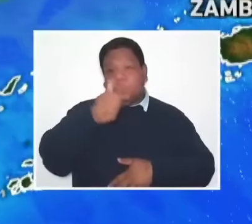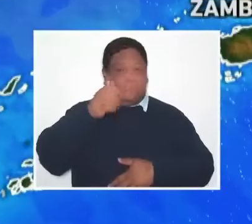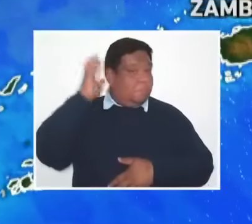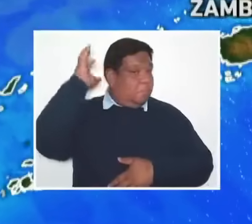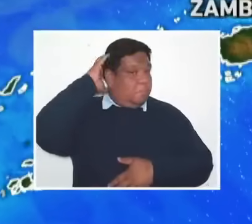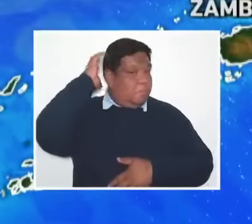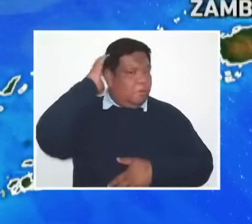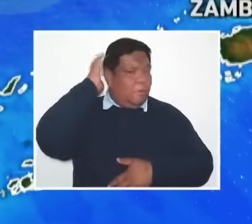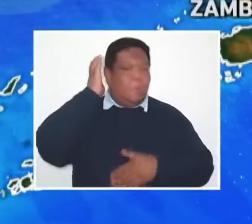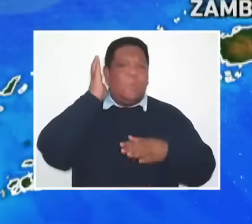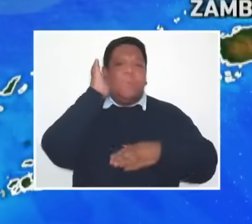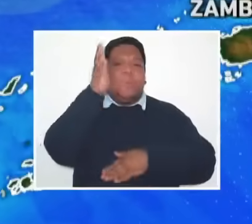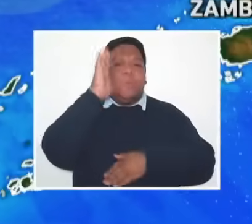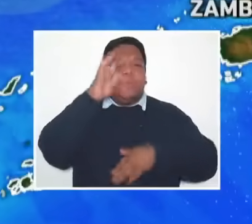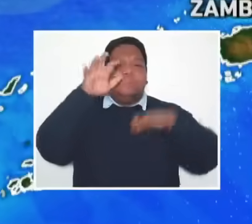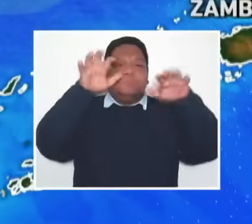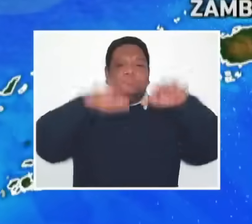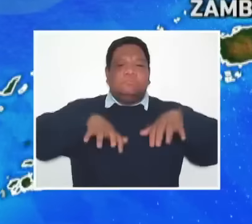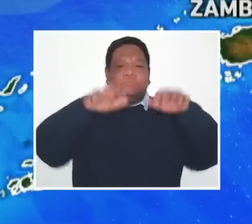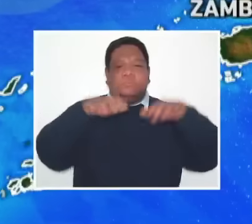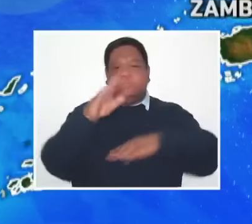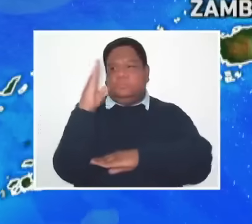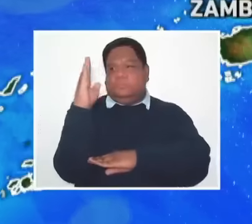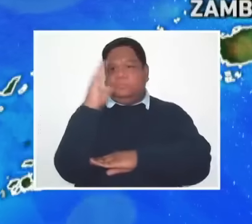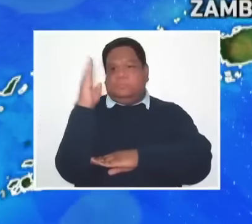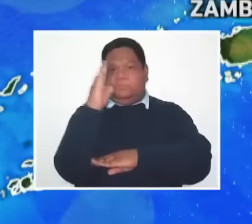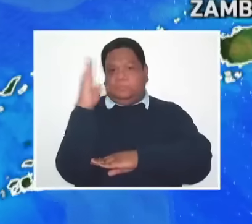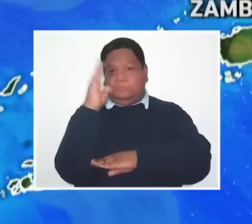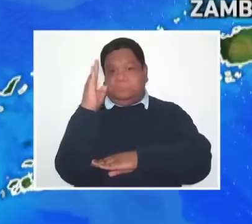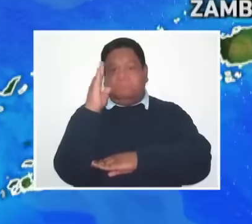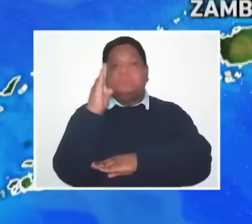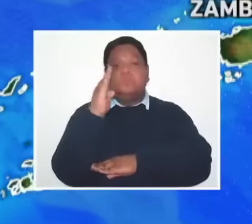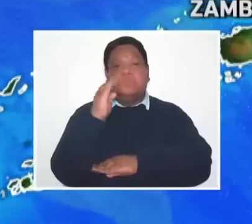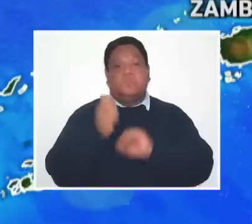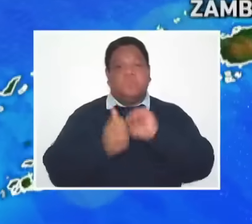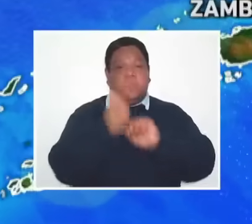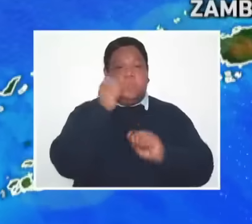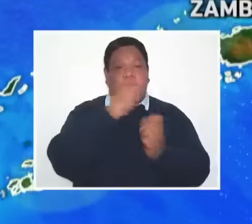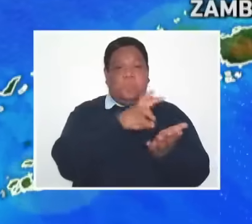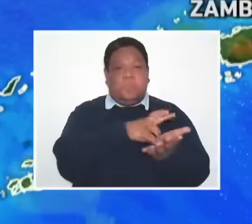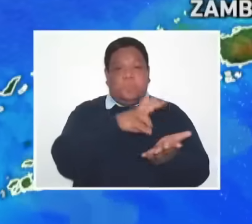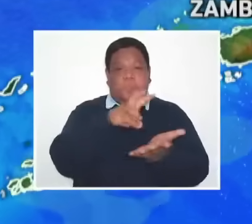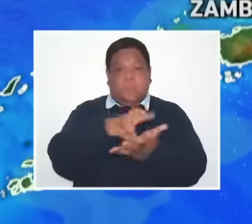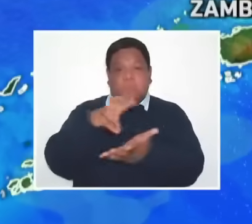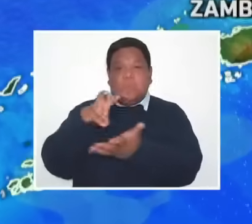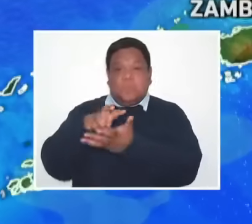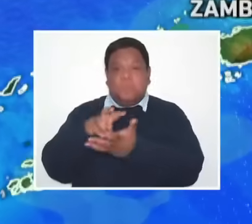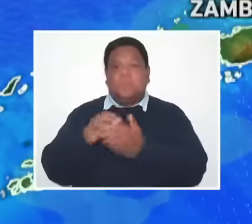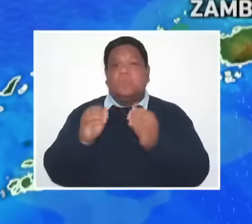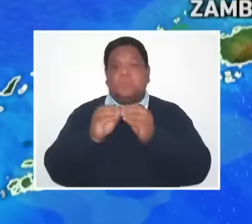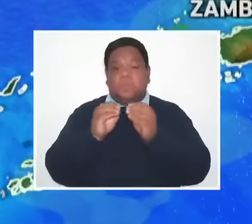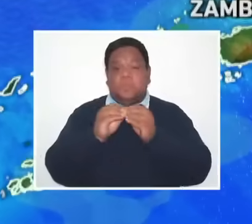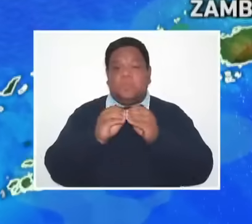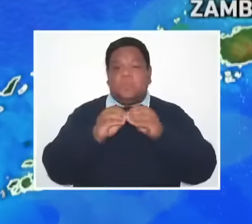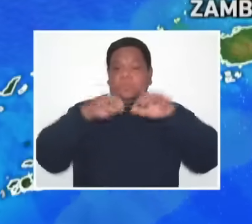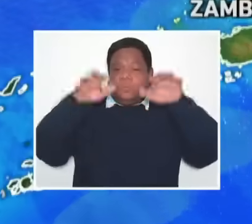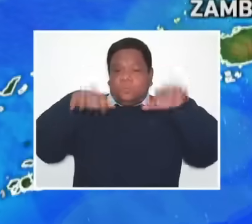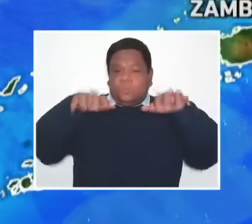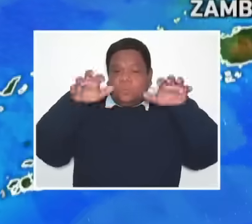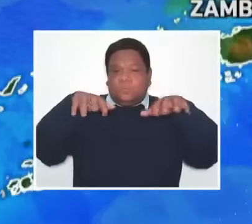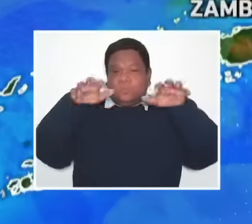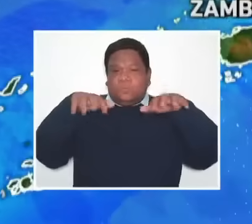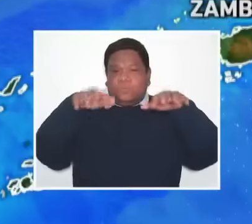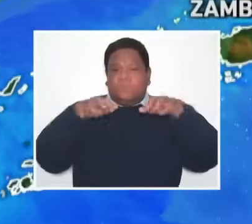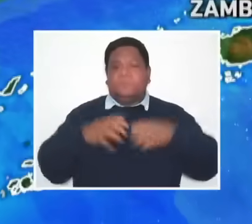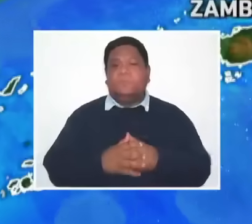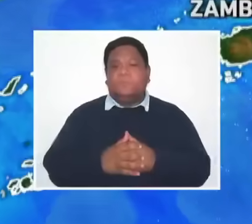nito tanghali pa lamang at mas marami pang lugar ang uulanin pagsapit ng hapon. Sa gabi naman, may malalakas pong pag-ulan